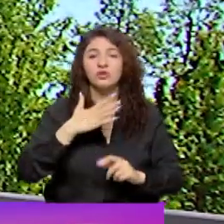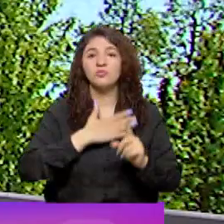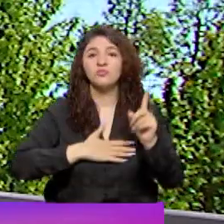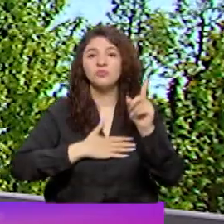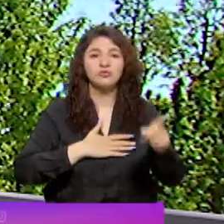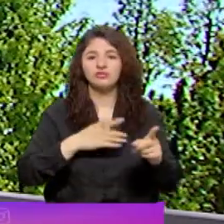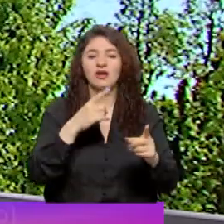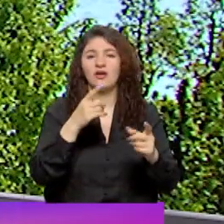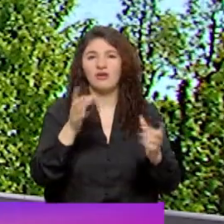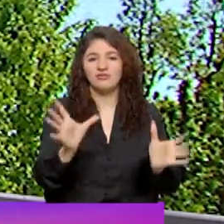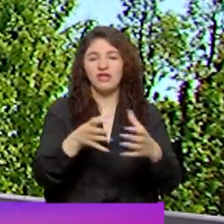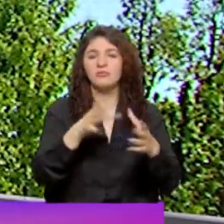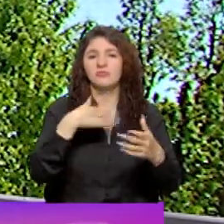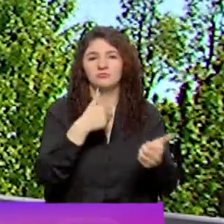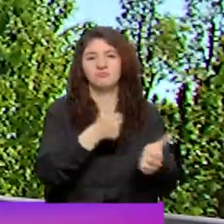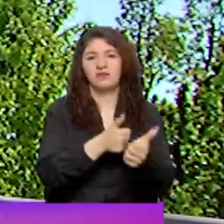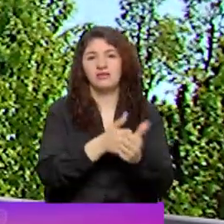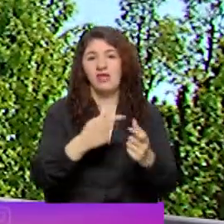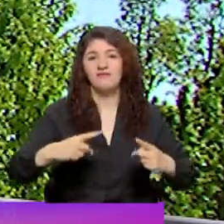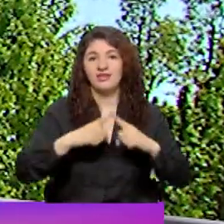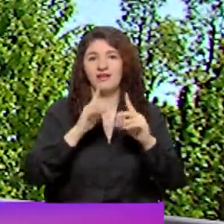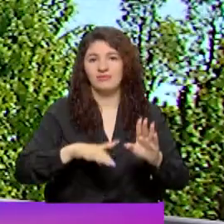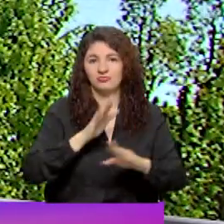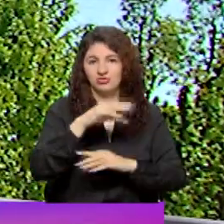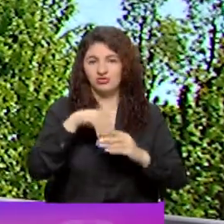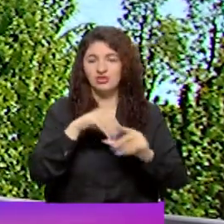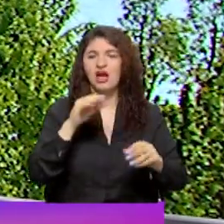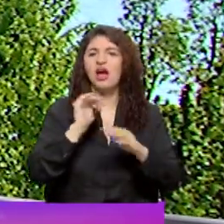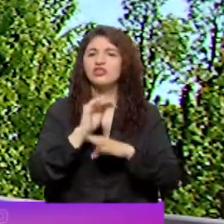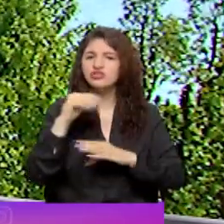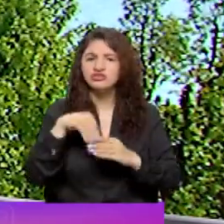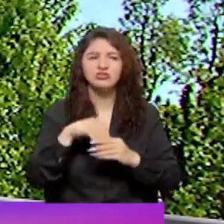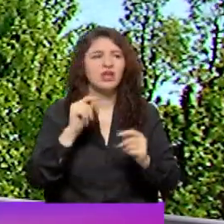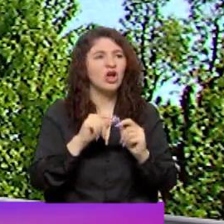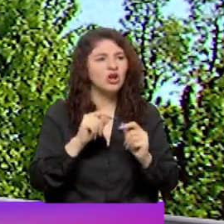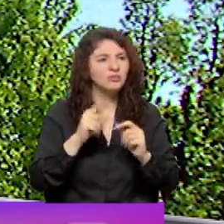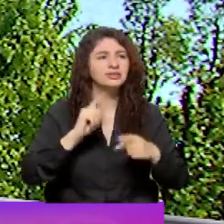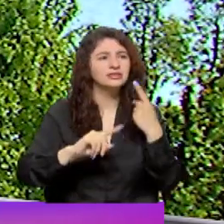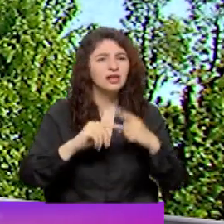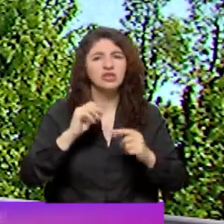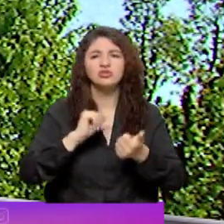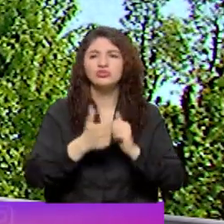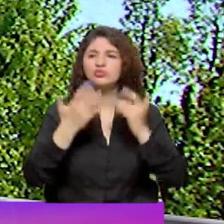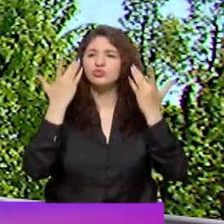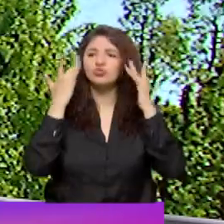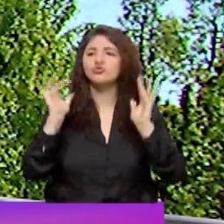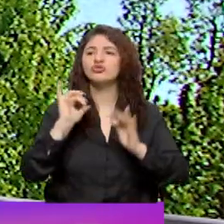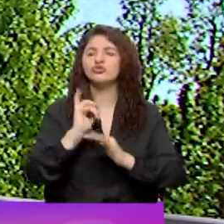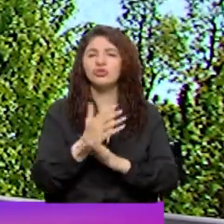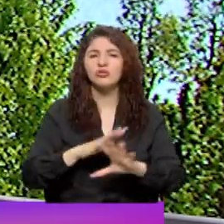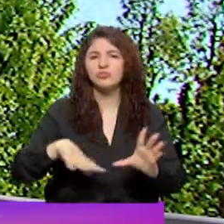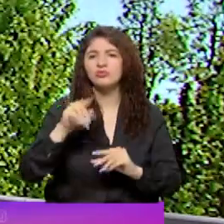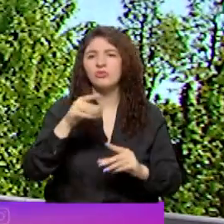elinde yanındayız final maçında hayatın içinden ekonomi siyaset spor kültür-sanat